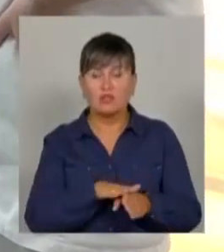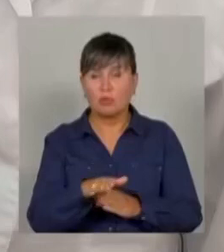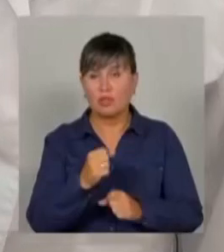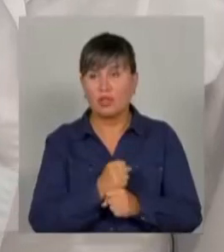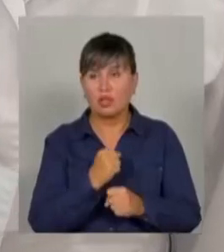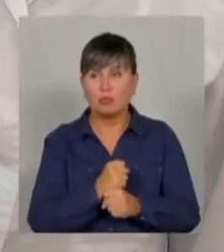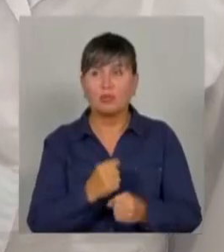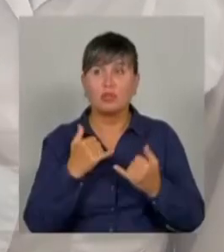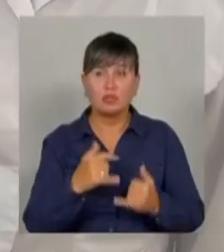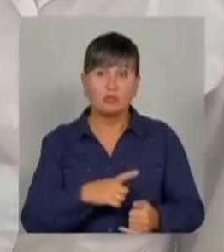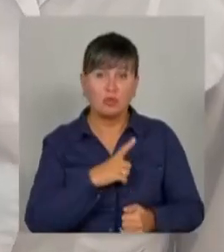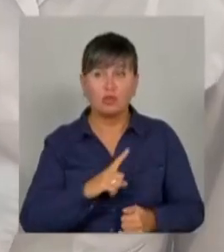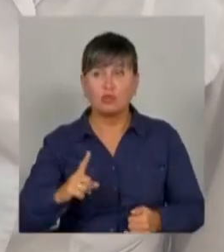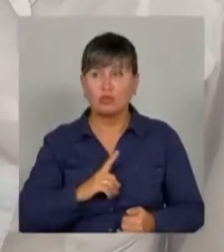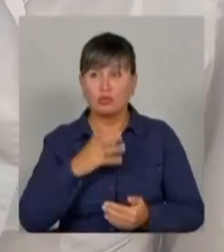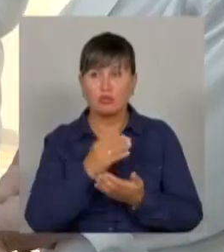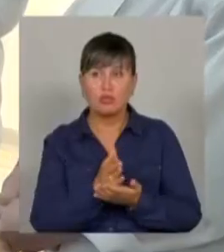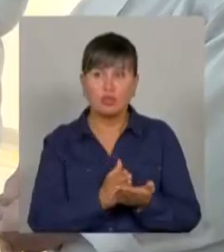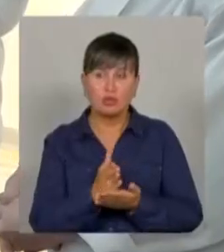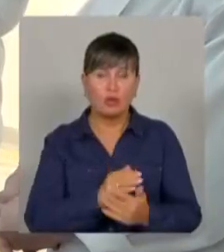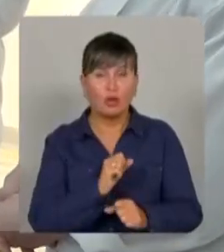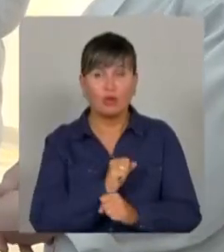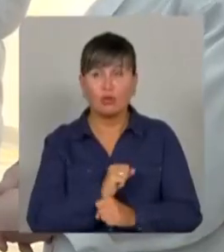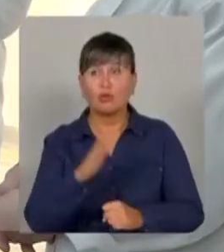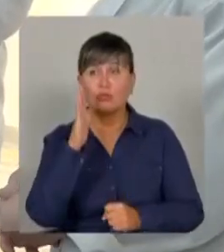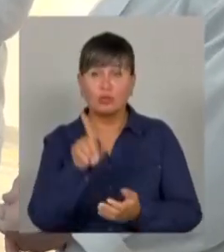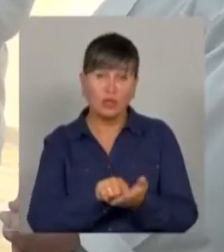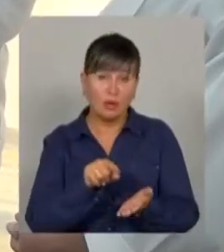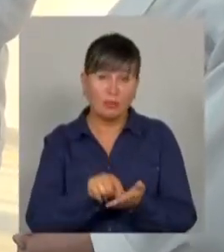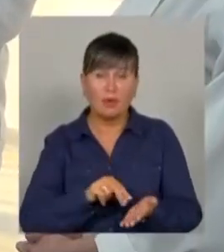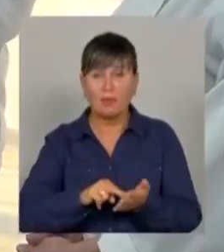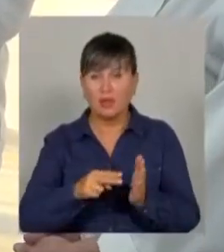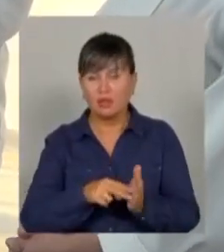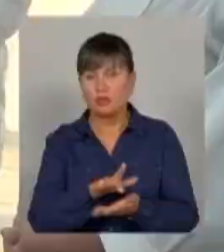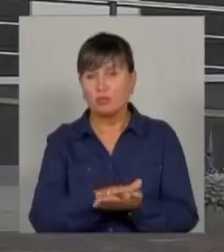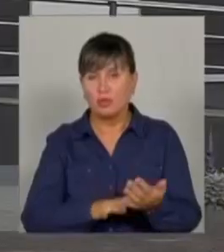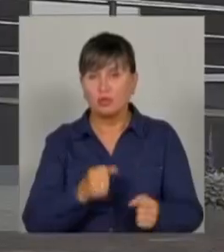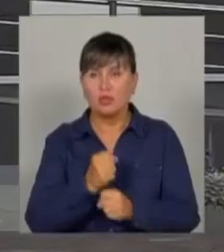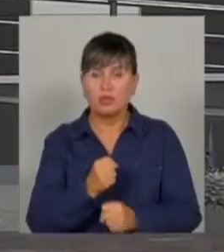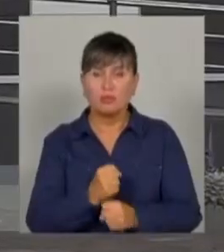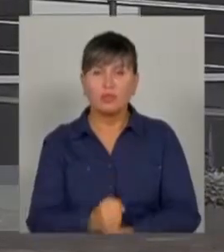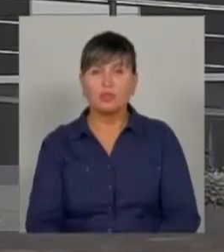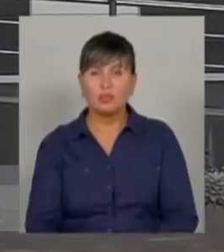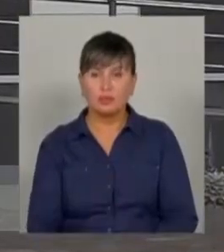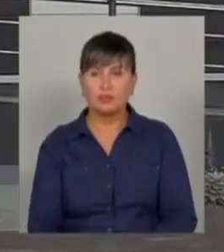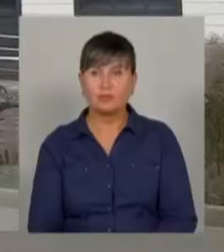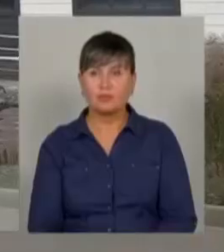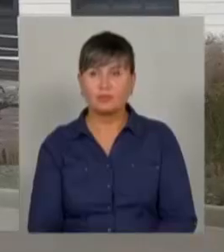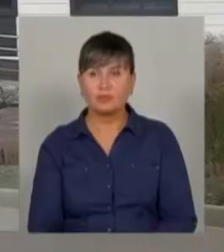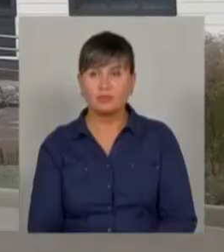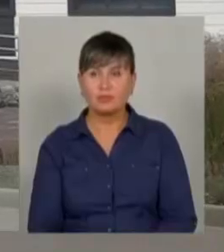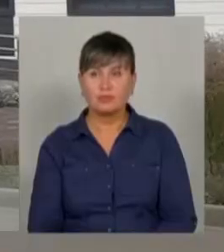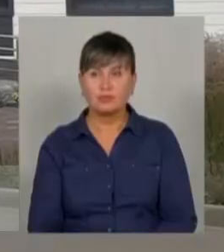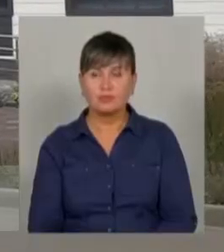работы Сейчас мастер ждет свой заслуженный отдых но даже будучи на пенсии планирует продолжить работу а минусинного мира мисабеков